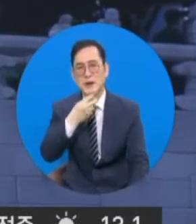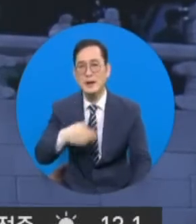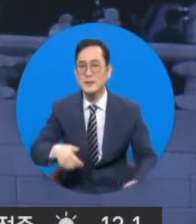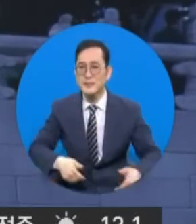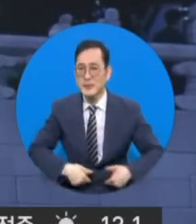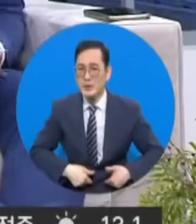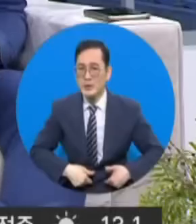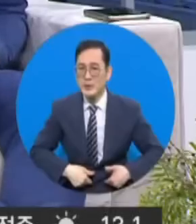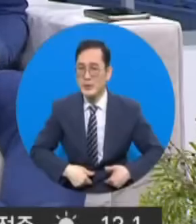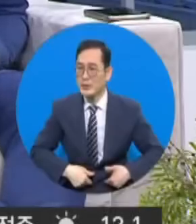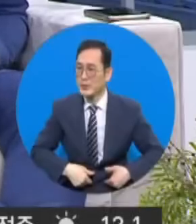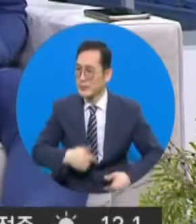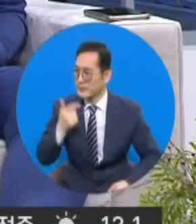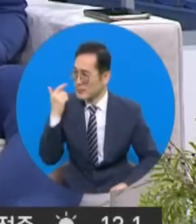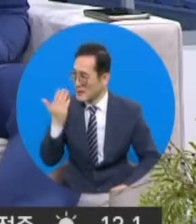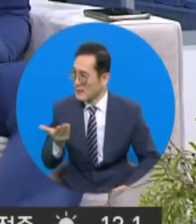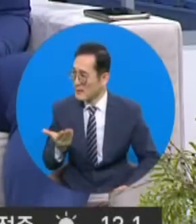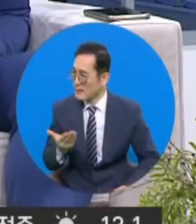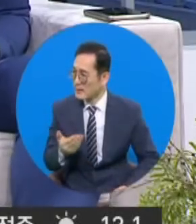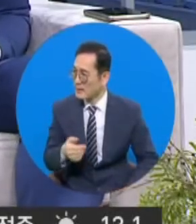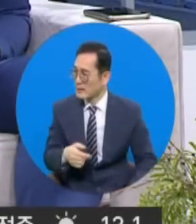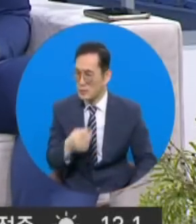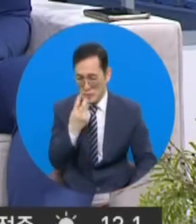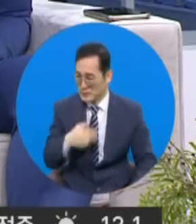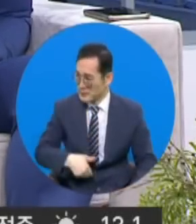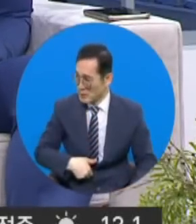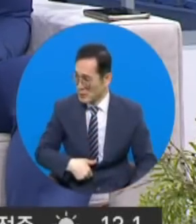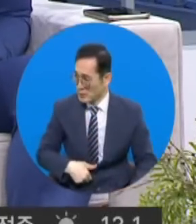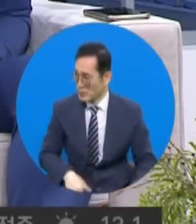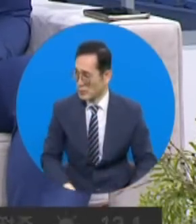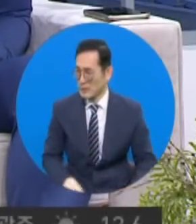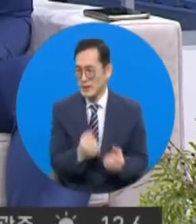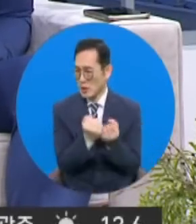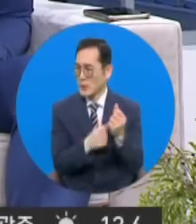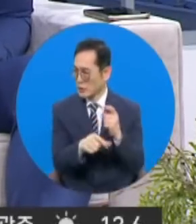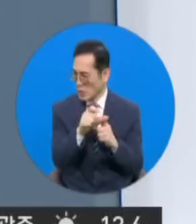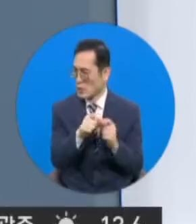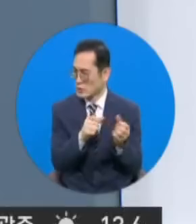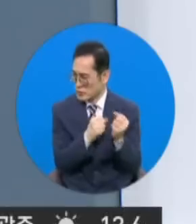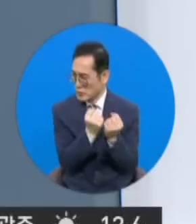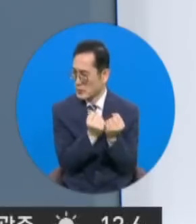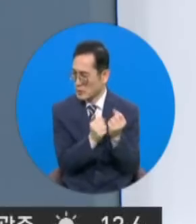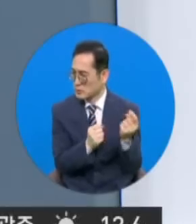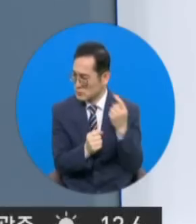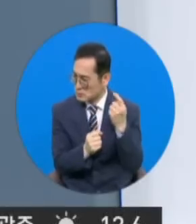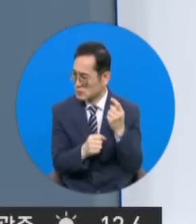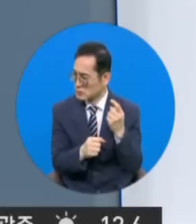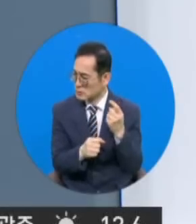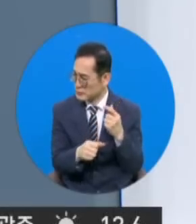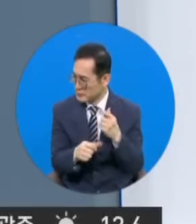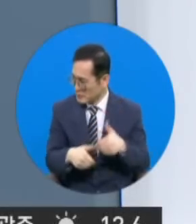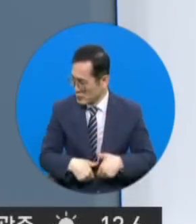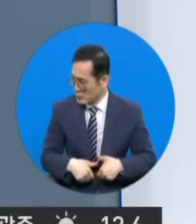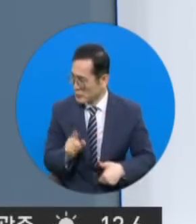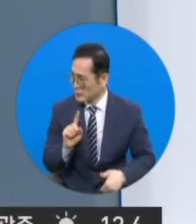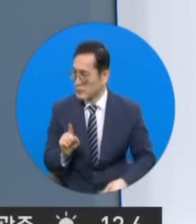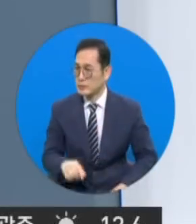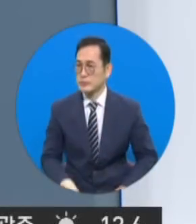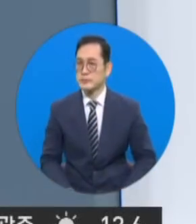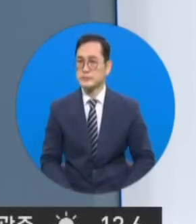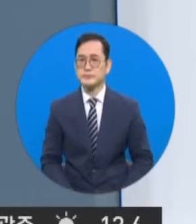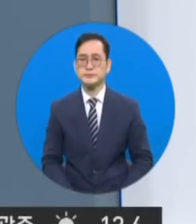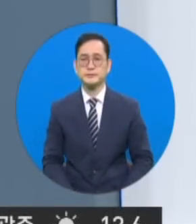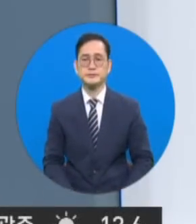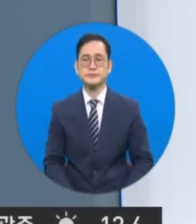해명으로 다 설명이 됐다 어떻게 보십니까 어느 쪽이십니까 지금 해명이 안 되잖아요 우리 저희가 지금 저 빼고도 세 분이 말씀 주셨는데 주차에 대해서